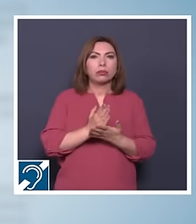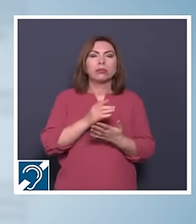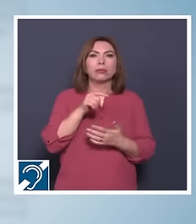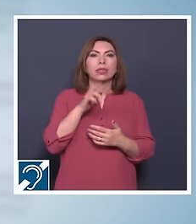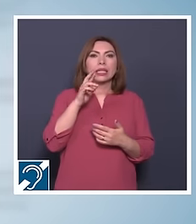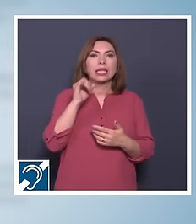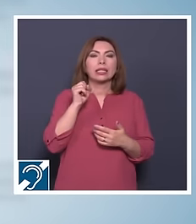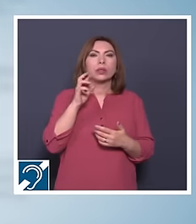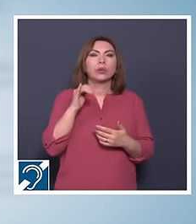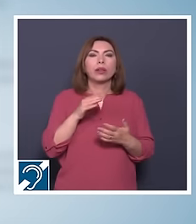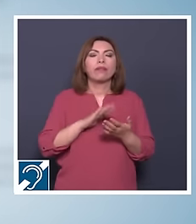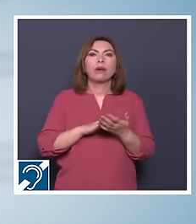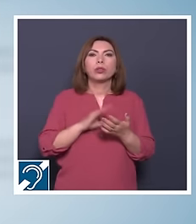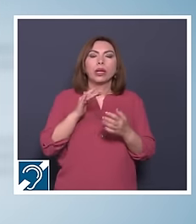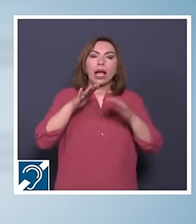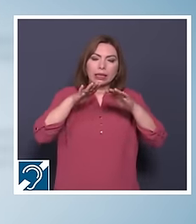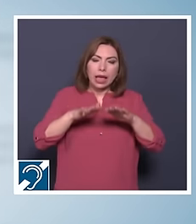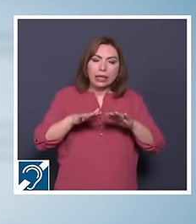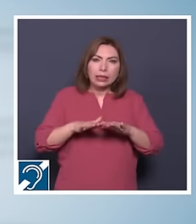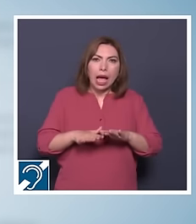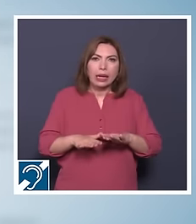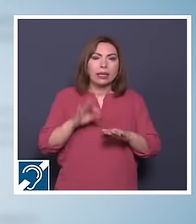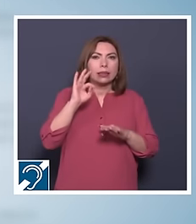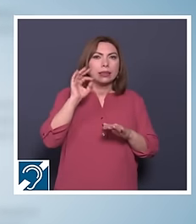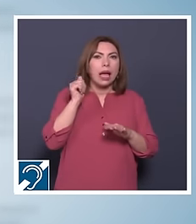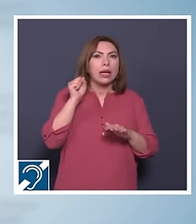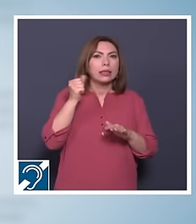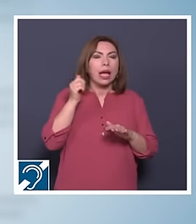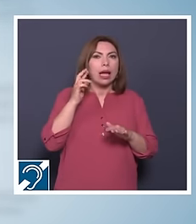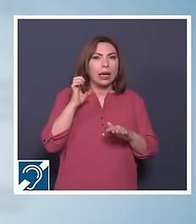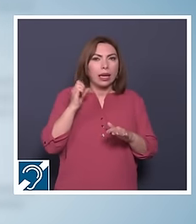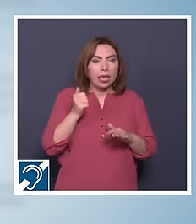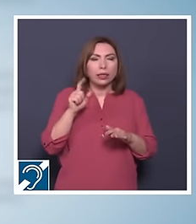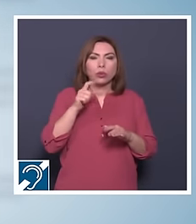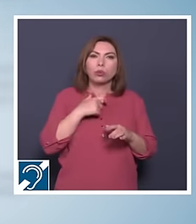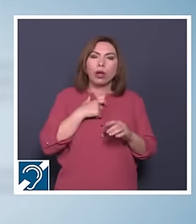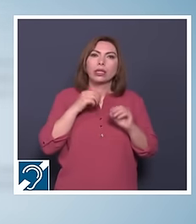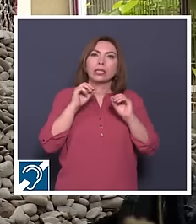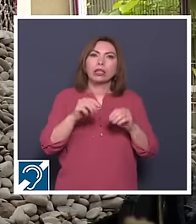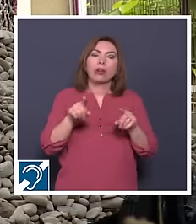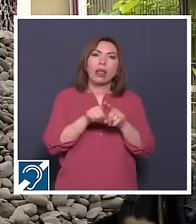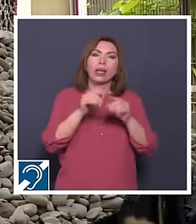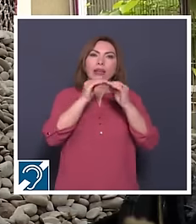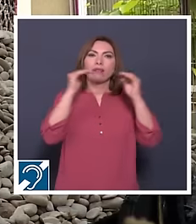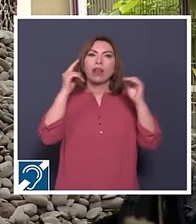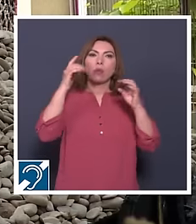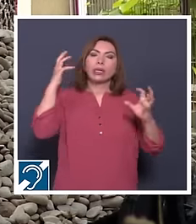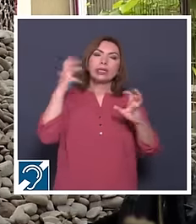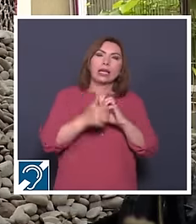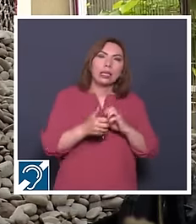riscuri, faptul că tasarea nu poate să ajungă la nivelul unui dezastru. Această